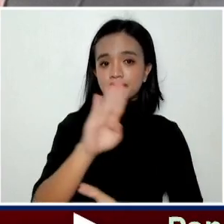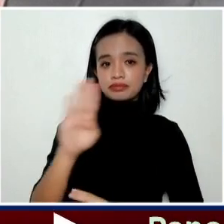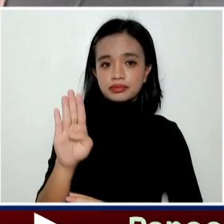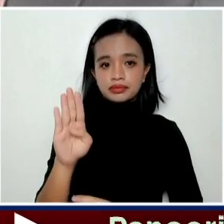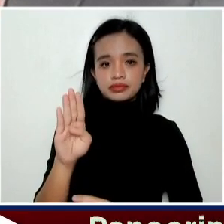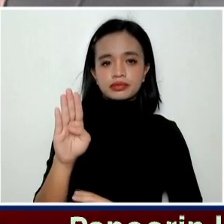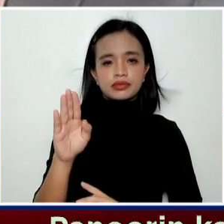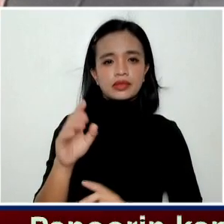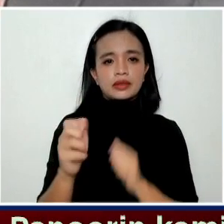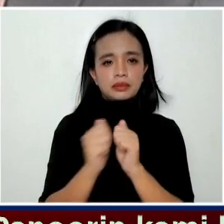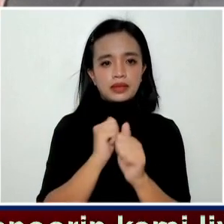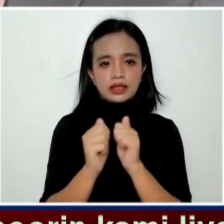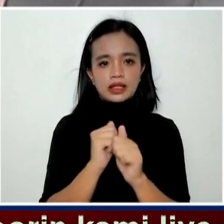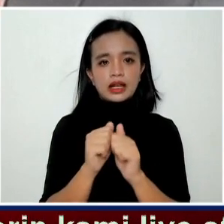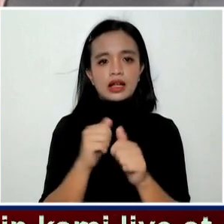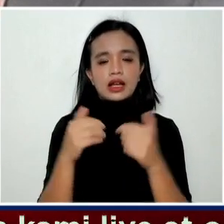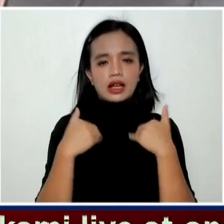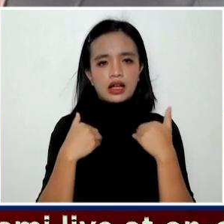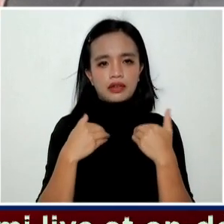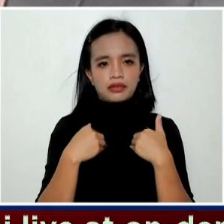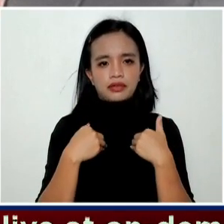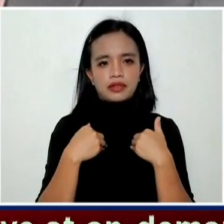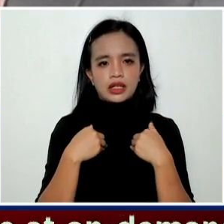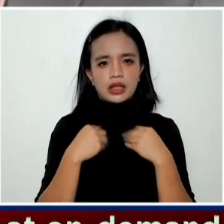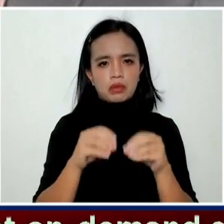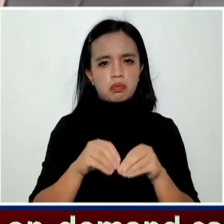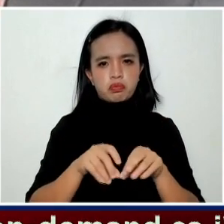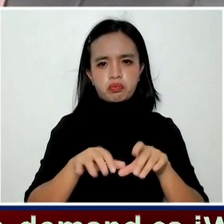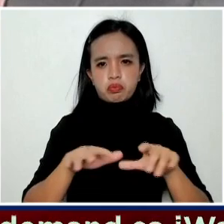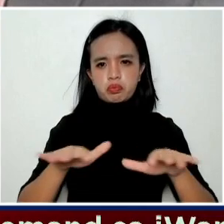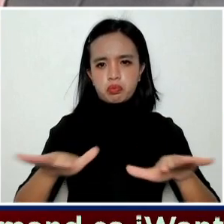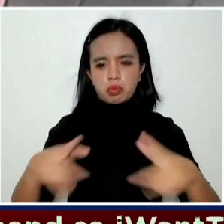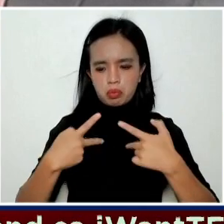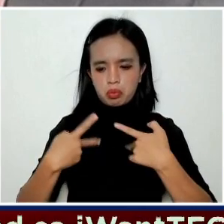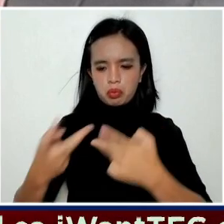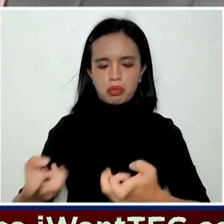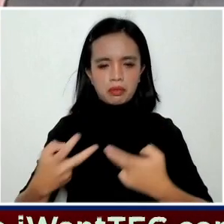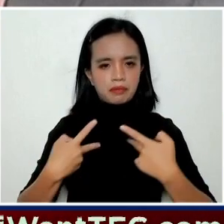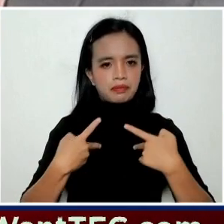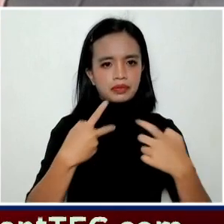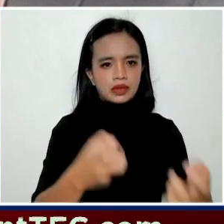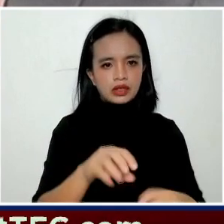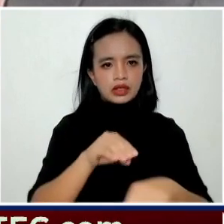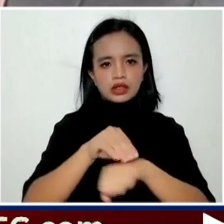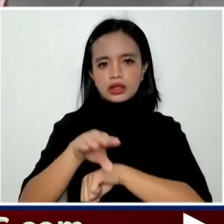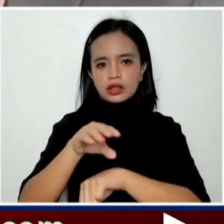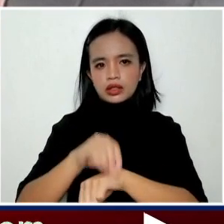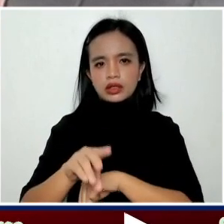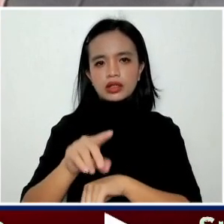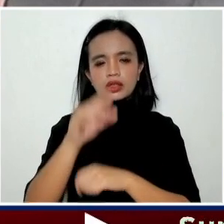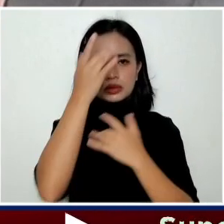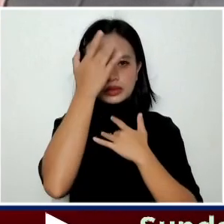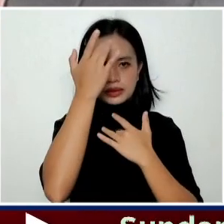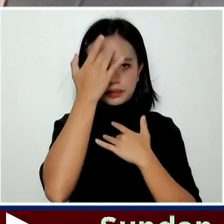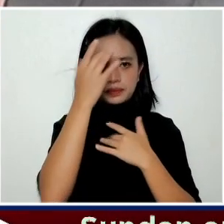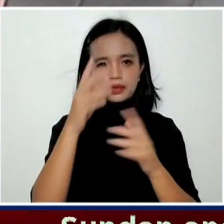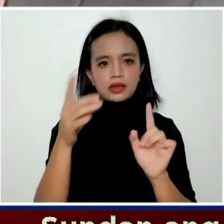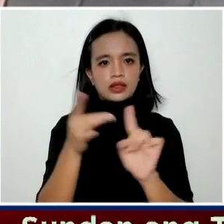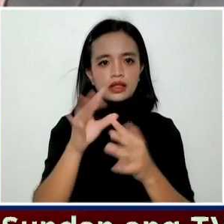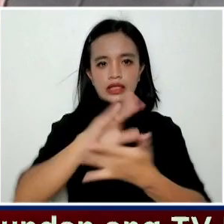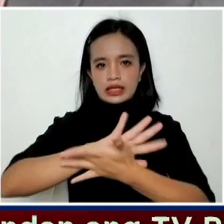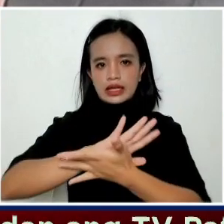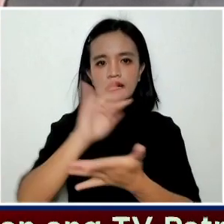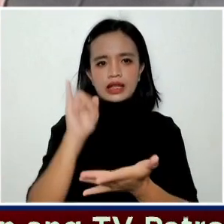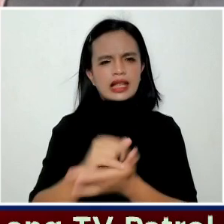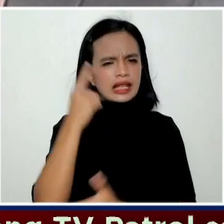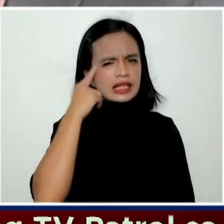only tells us that there is really a vast community transmission of the XBB at this point in time. And I think this is the one, as